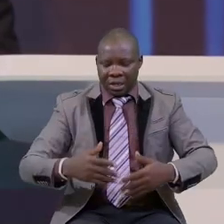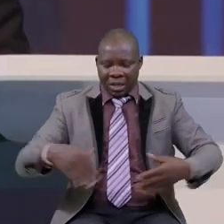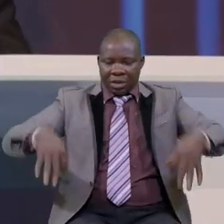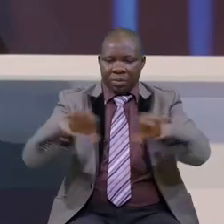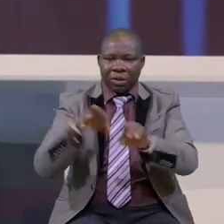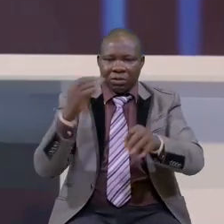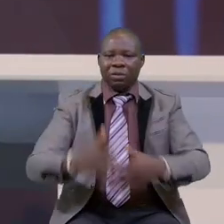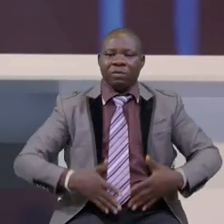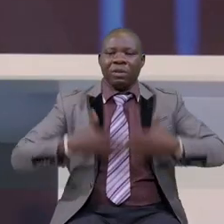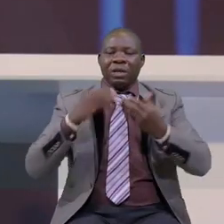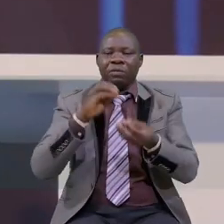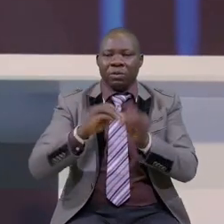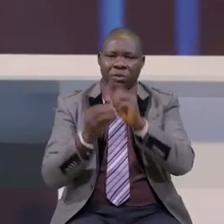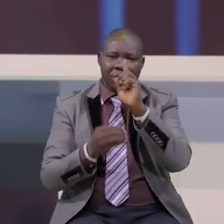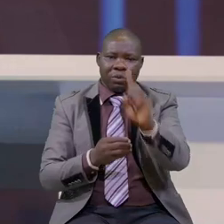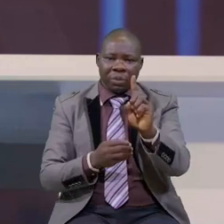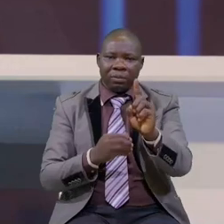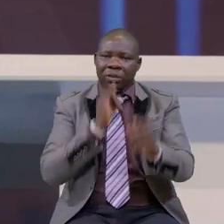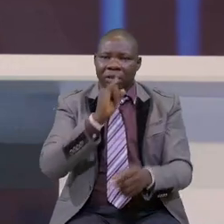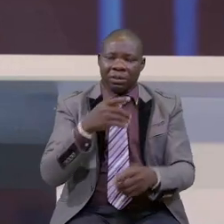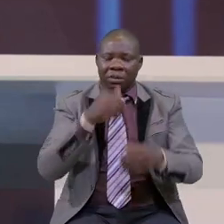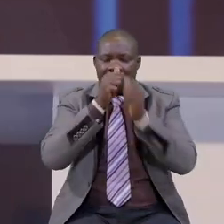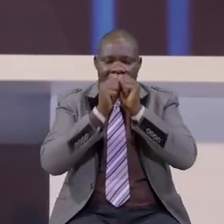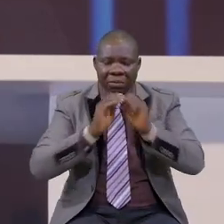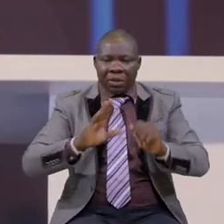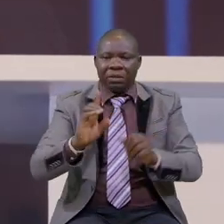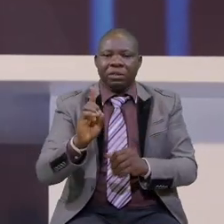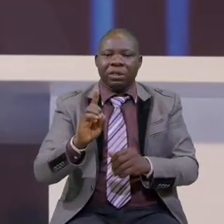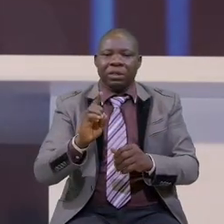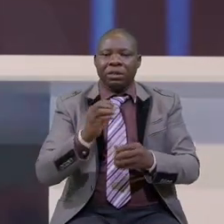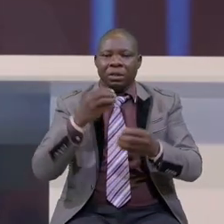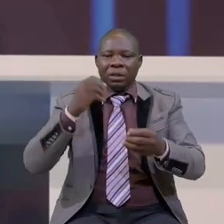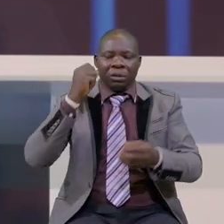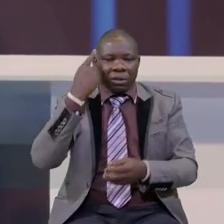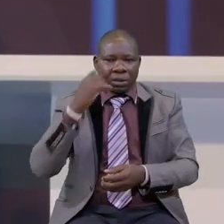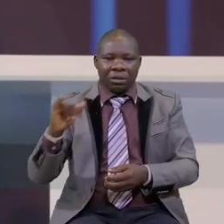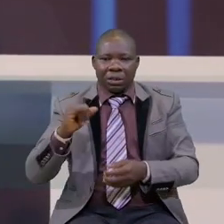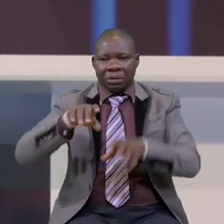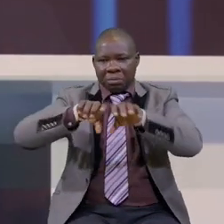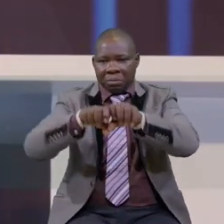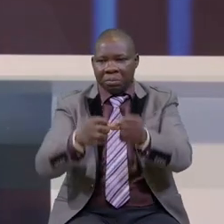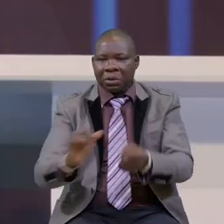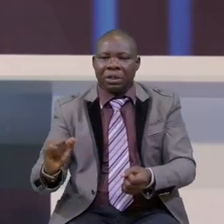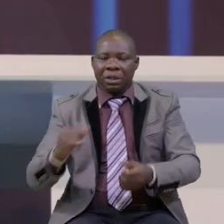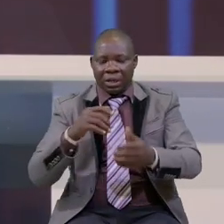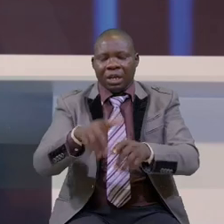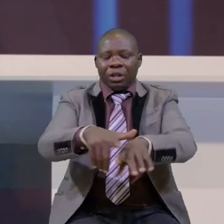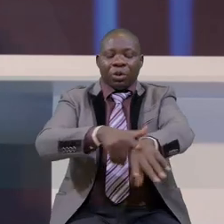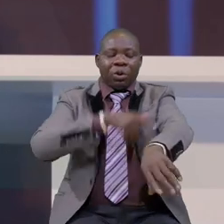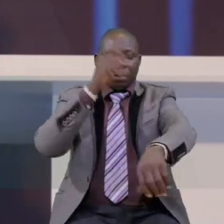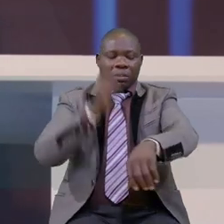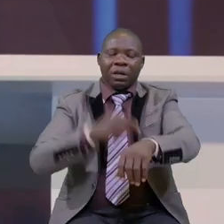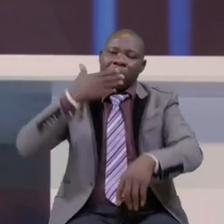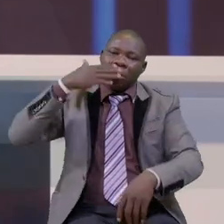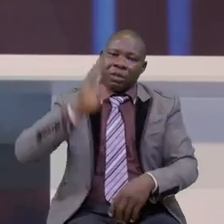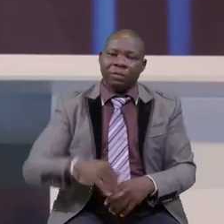vie. Le premier élément, c'est l'illumination bénie, brisant le mal de longue, le mal